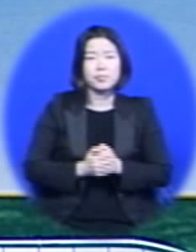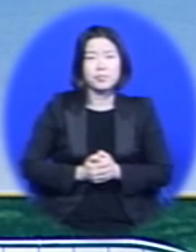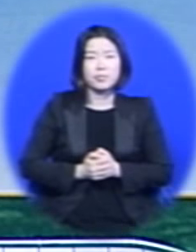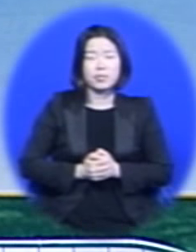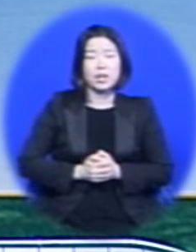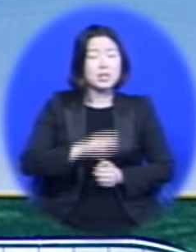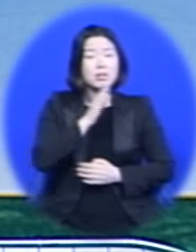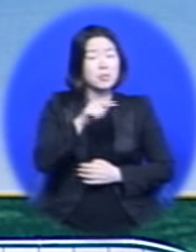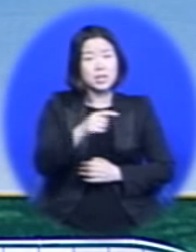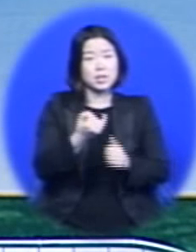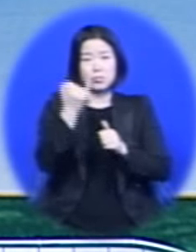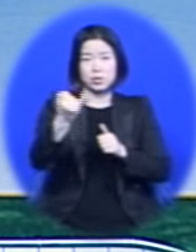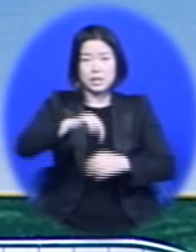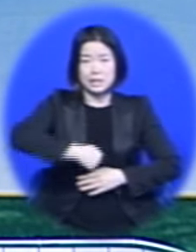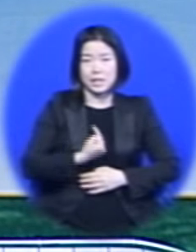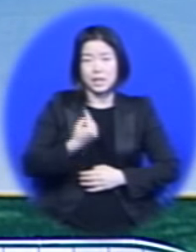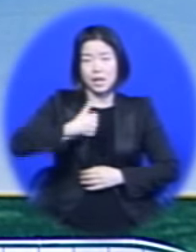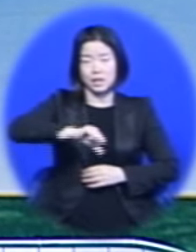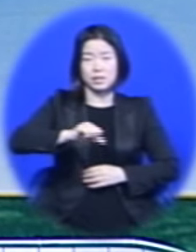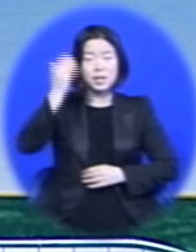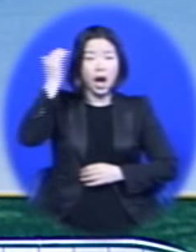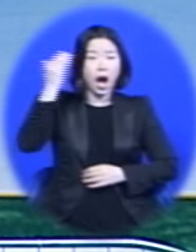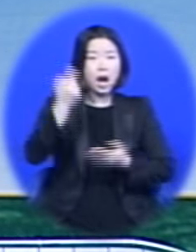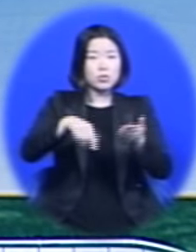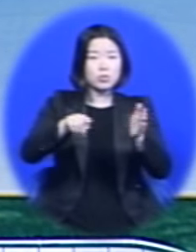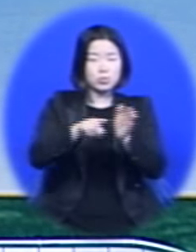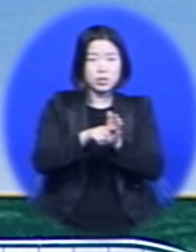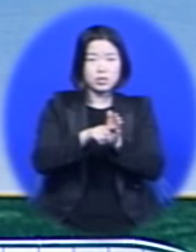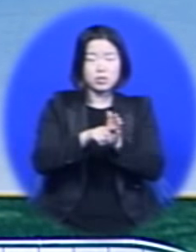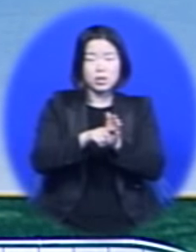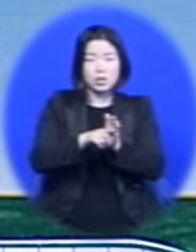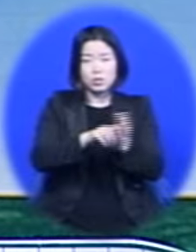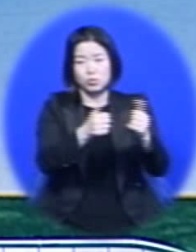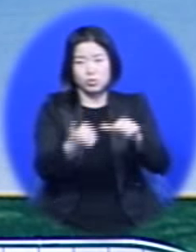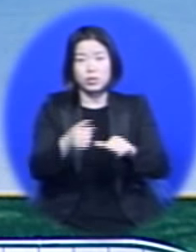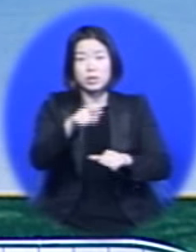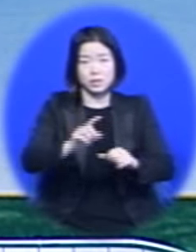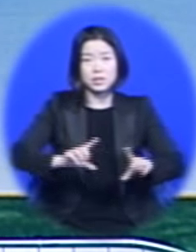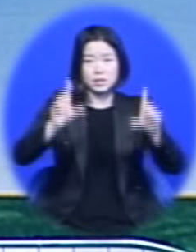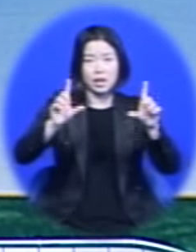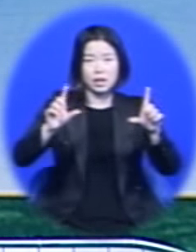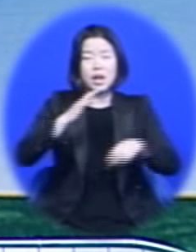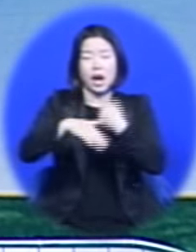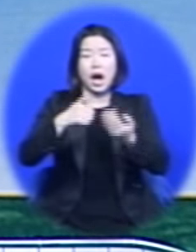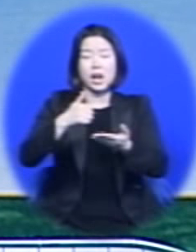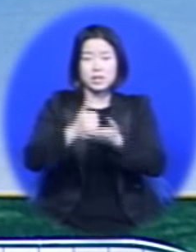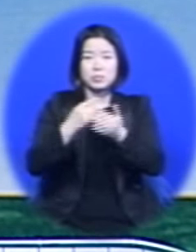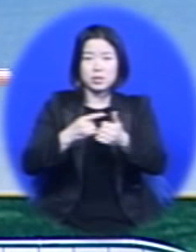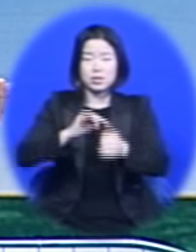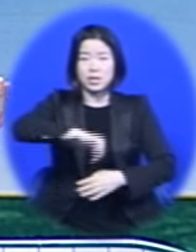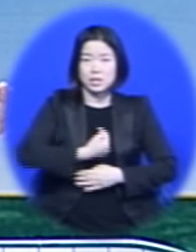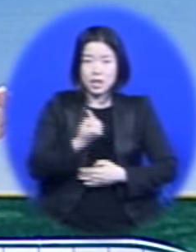참 이 부인은 놀랍게도 자기 아들이 한국을 위해서 죽었던 그날 하나님께서 자기를 위하여